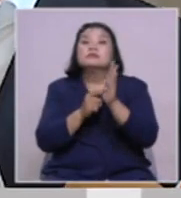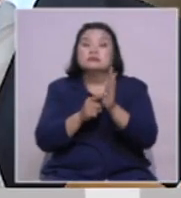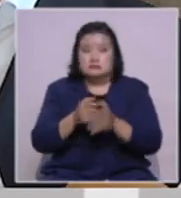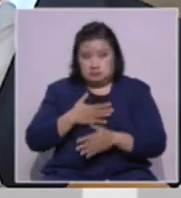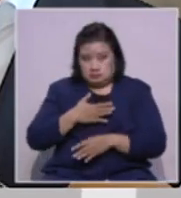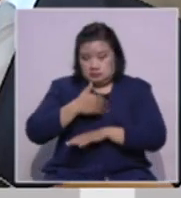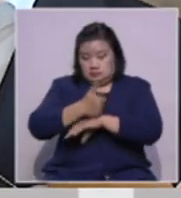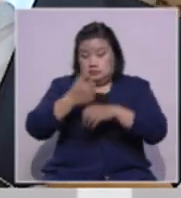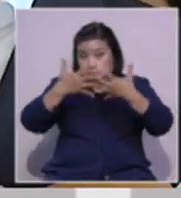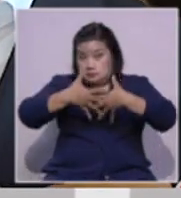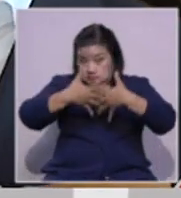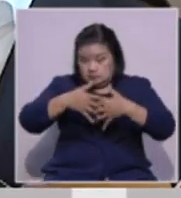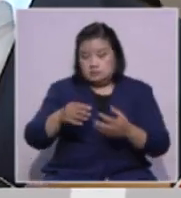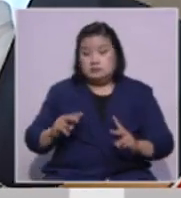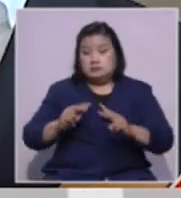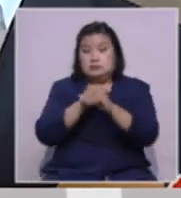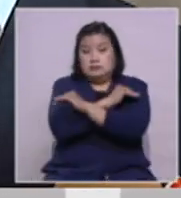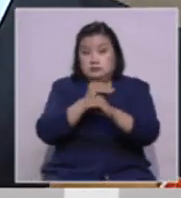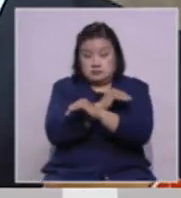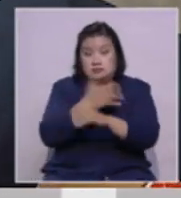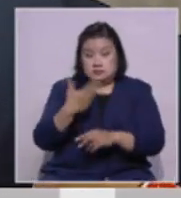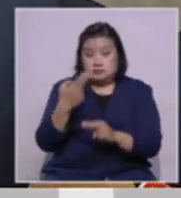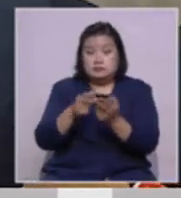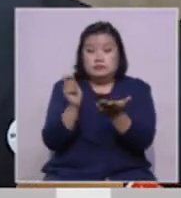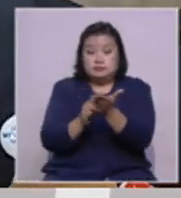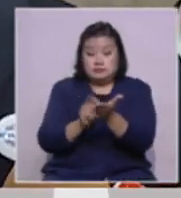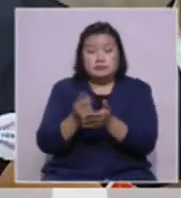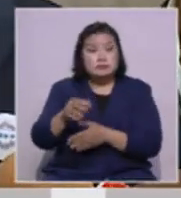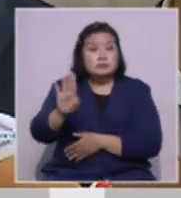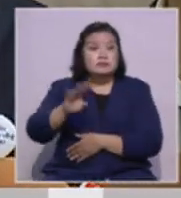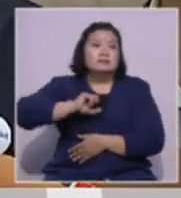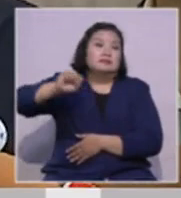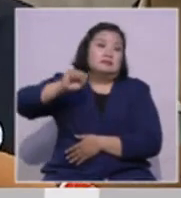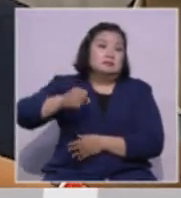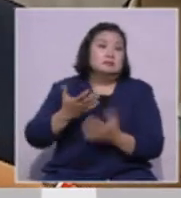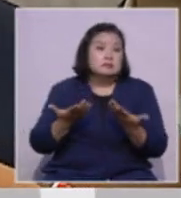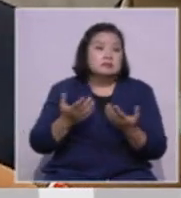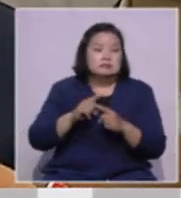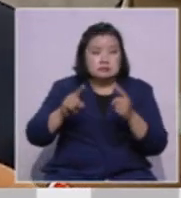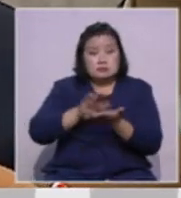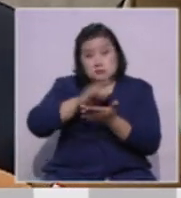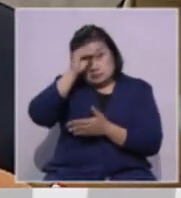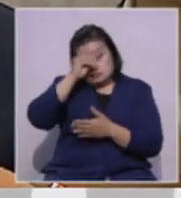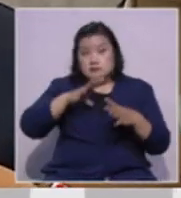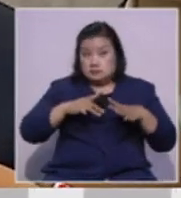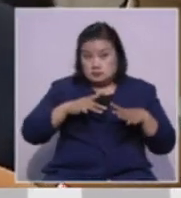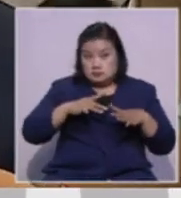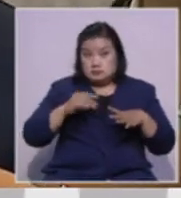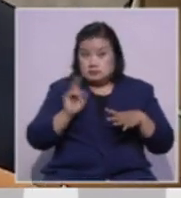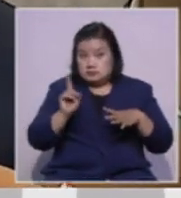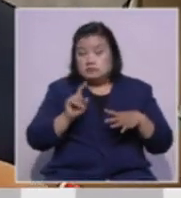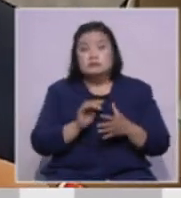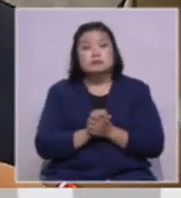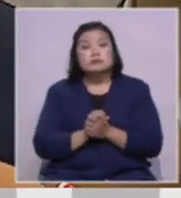าหกรรมหรือคุณคุมคมนาคมคุณไปเซ็นคำสั่งแกลกเดียวบริษัทคุณได้งาน ใช่ ไหมแต่เรื่องโรงเรียนเอกชนเนี่ยผมคิดว่ามัน